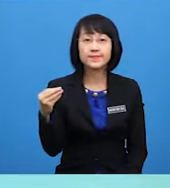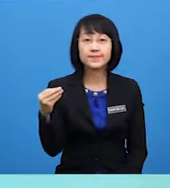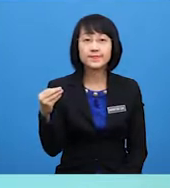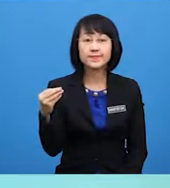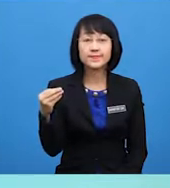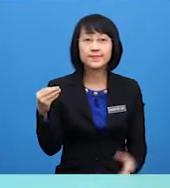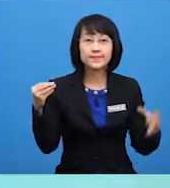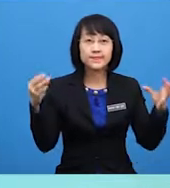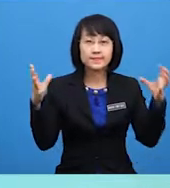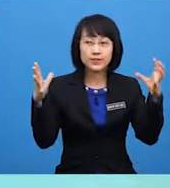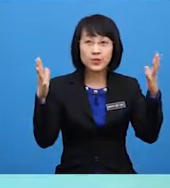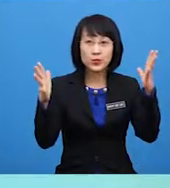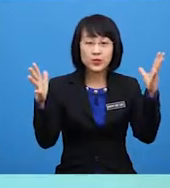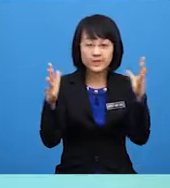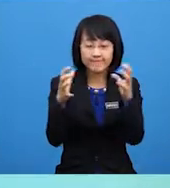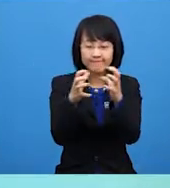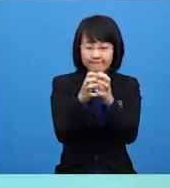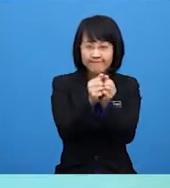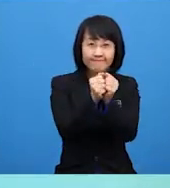menggunakan kedua-dua belah tangan.